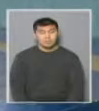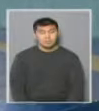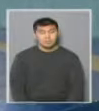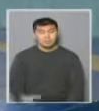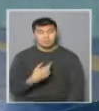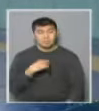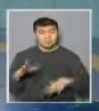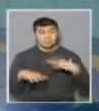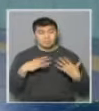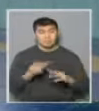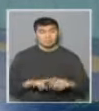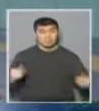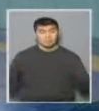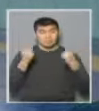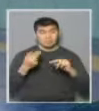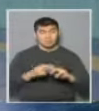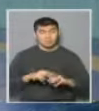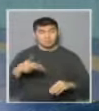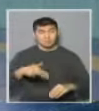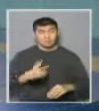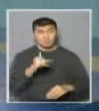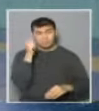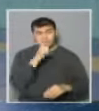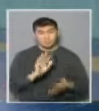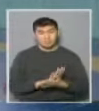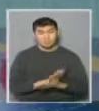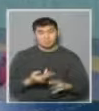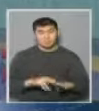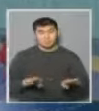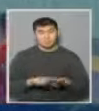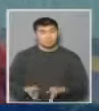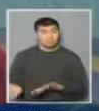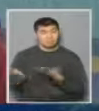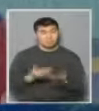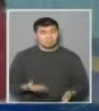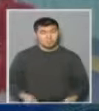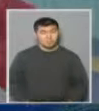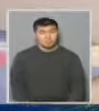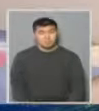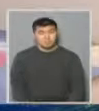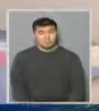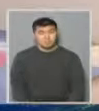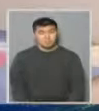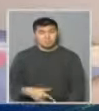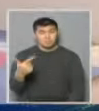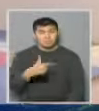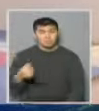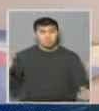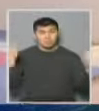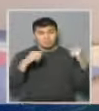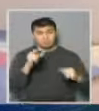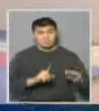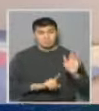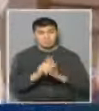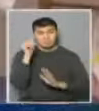Я занимаюсь секцией по самбо с 2013 года. Бесплатно. Приглашаю всех. Атырауские спортсмены с начала